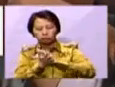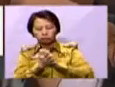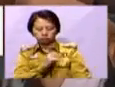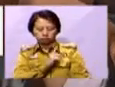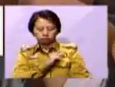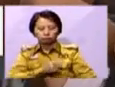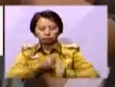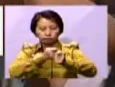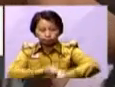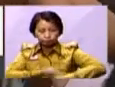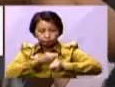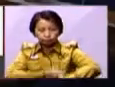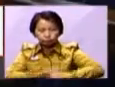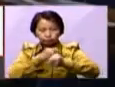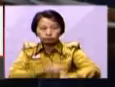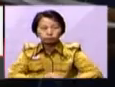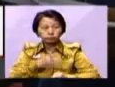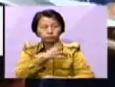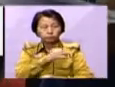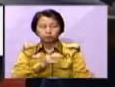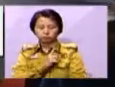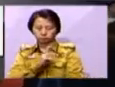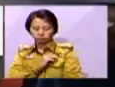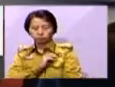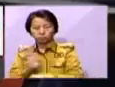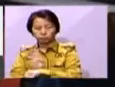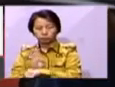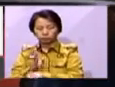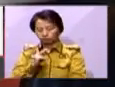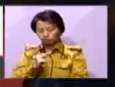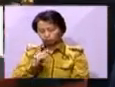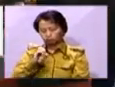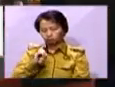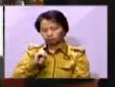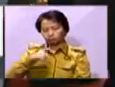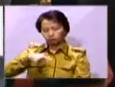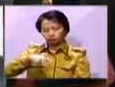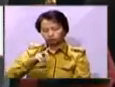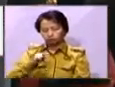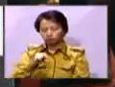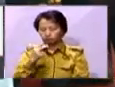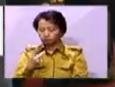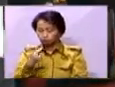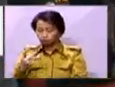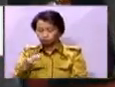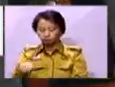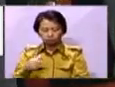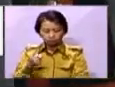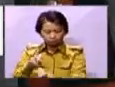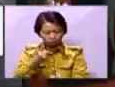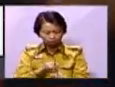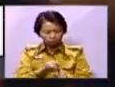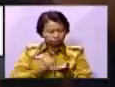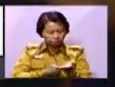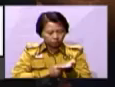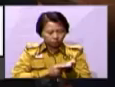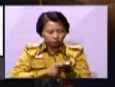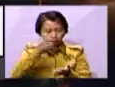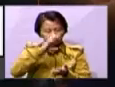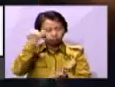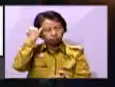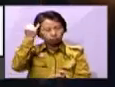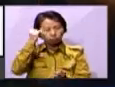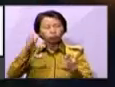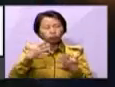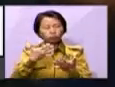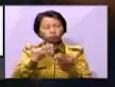Kementerian Pertanian dan Industri Asas Tani serta Kementerian Perdagangan Dalam Negeri, Koperasi dan Kepenggunaan diarah berbincang bagi mencari